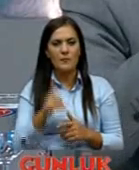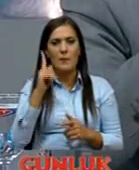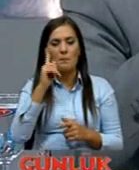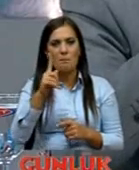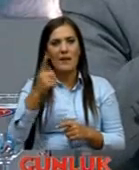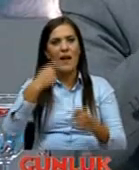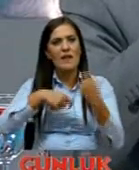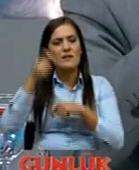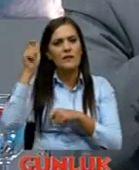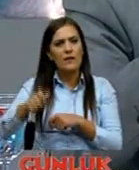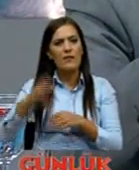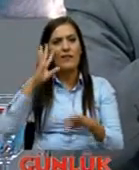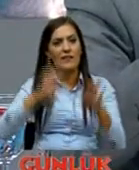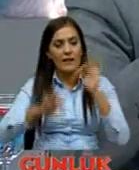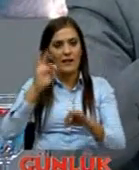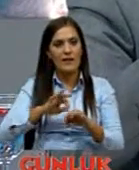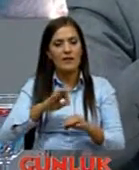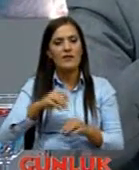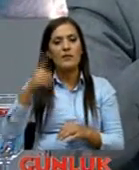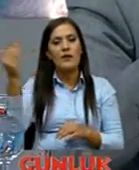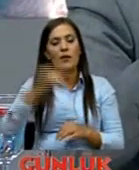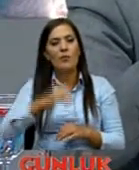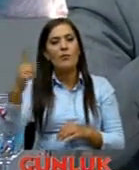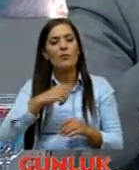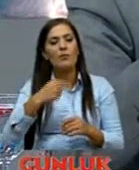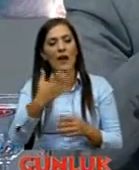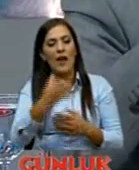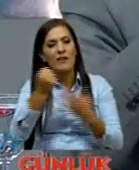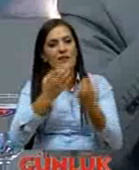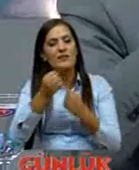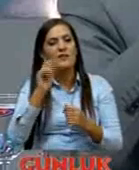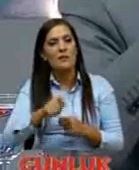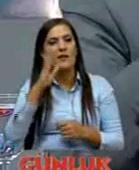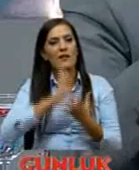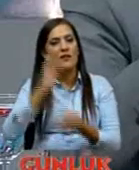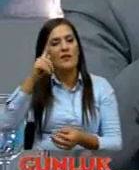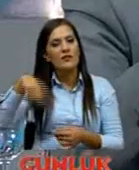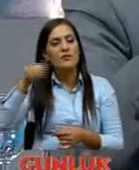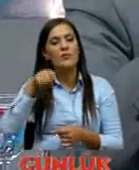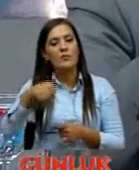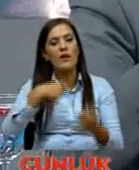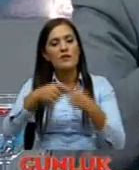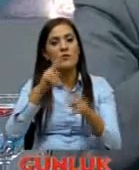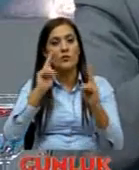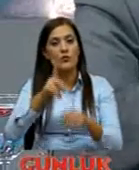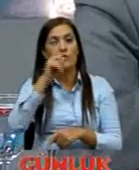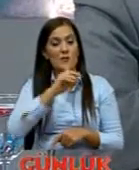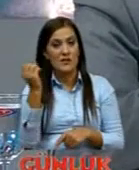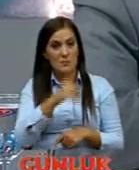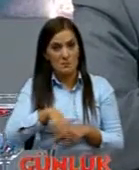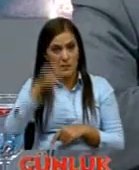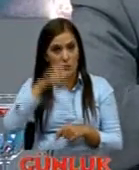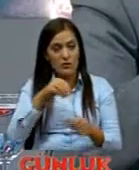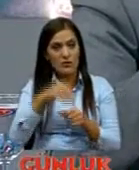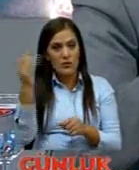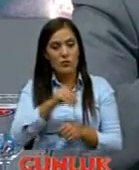Bir esnafın deneticisi müşterisidir. Evet. Yani bu esnafın dükkanına 100 kişi bir günde